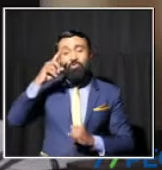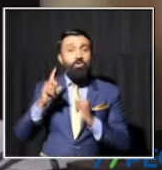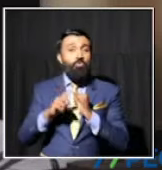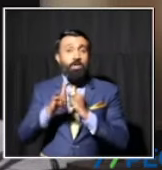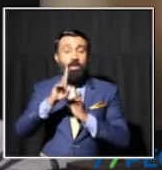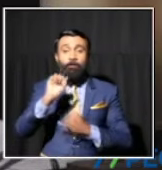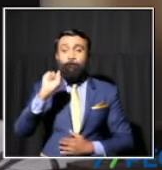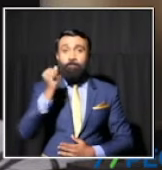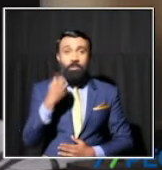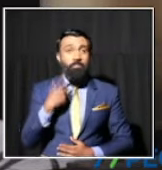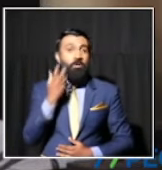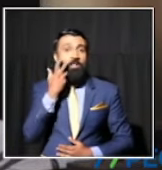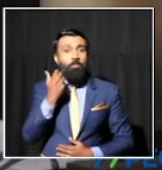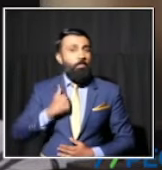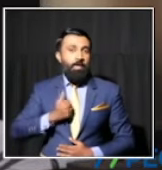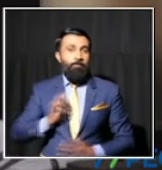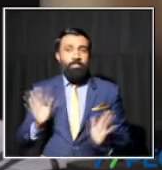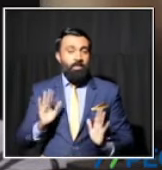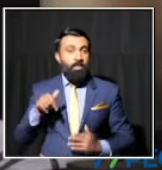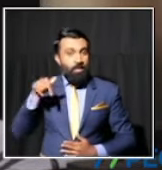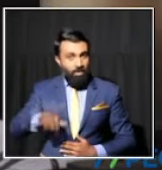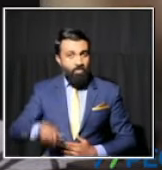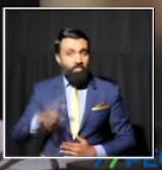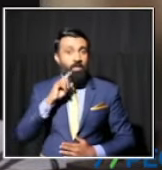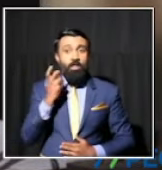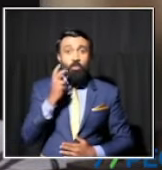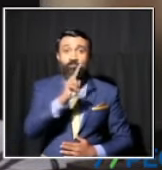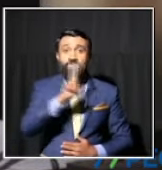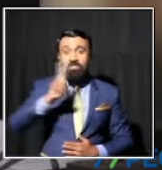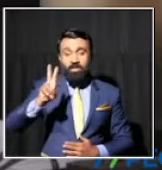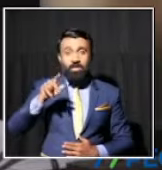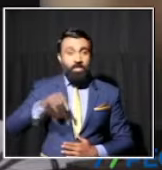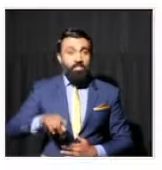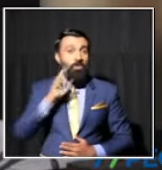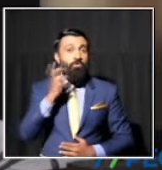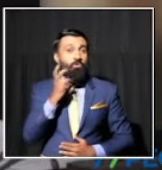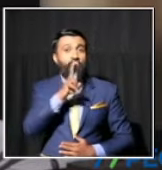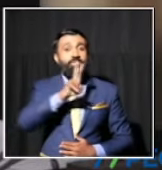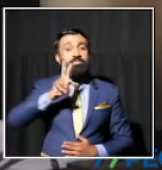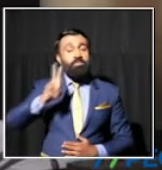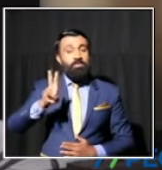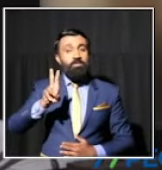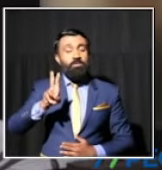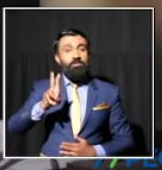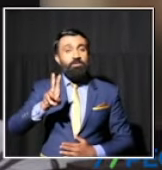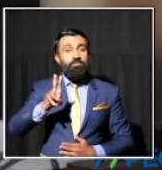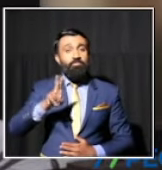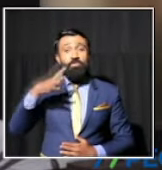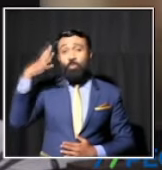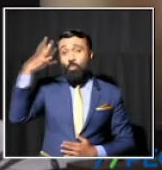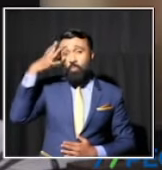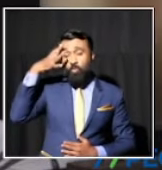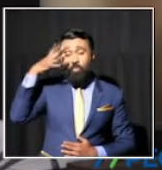මම ගල්ලඟුරු වල පක්ෂපාති නෑ. හැබැයි අද ගල්ලඟුරු වලින් ගතන රුපියල් 22යි. අද ගල්ලඟුරු වලින් ගතන රුපියල් 22යි. එහෙනම් කොහමද සූර්යාලෝකයෙන් හදන